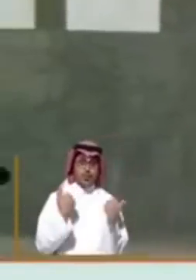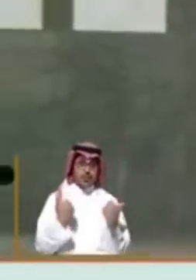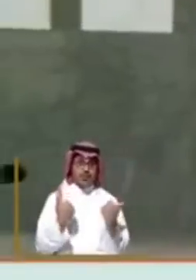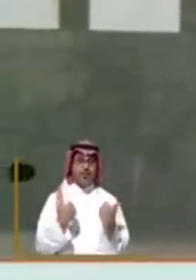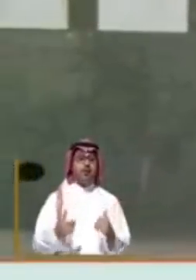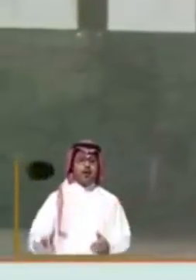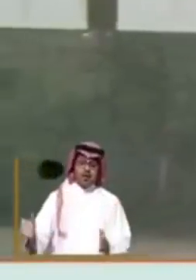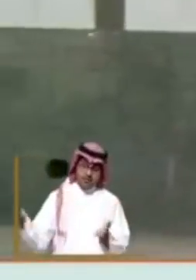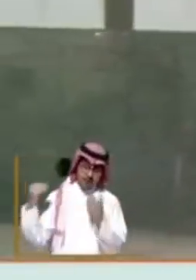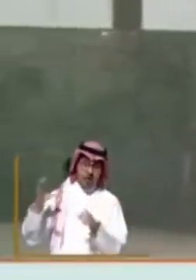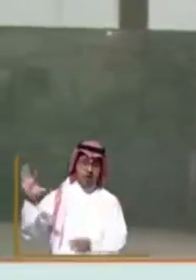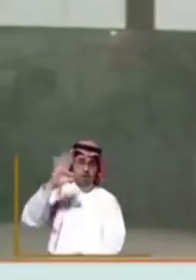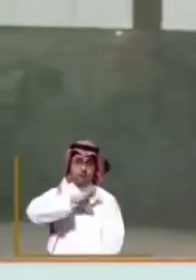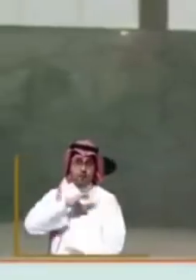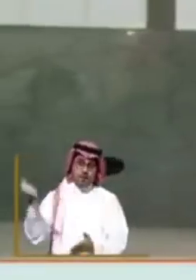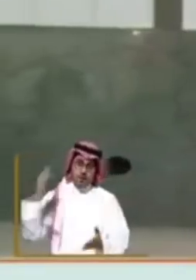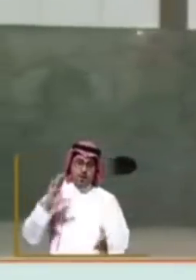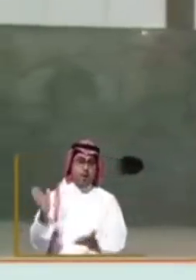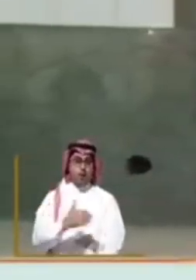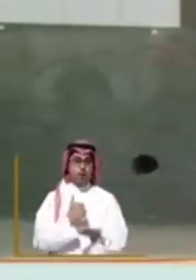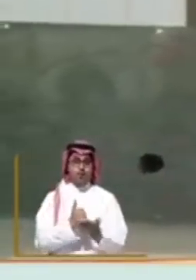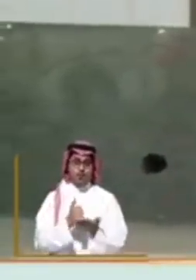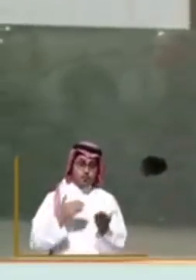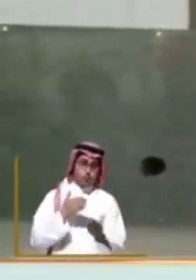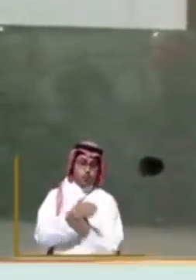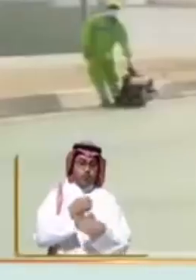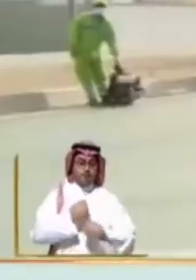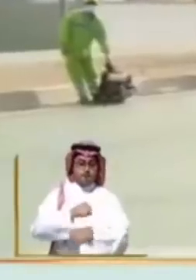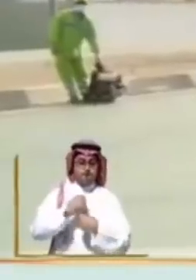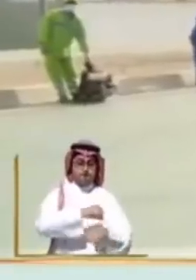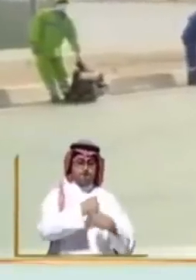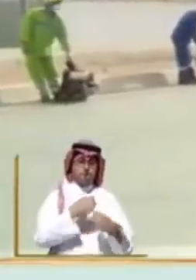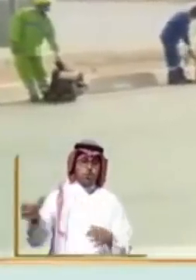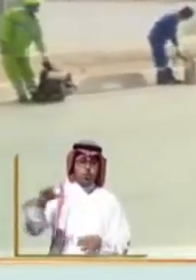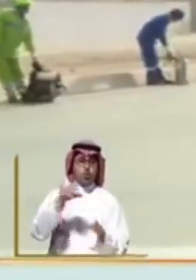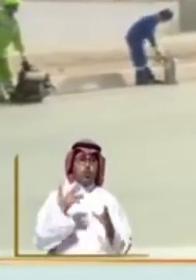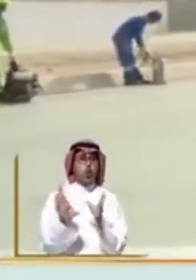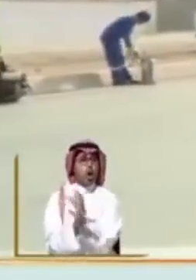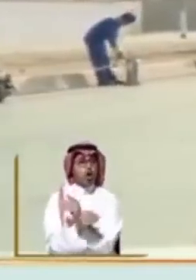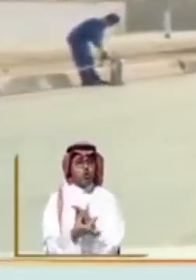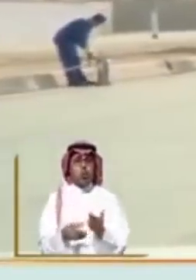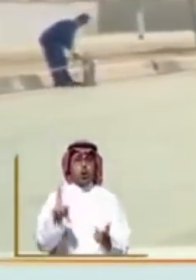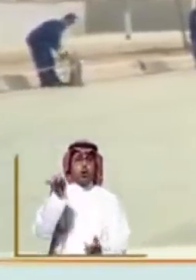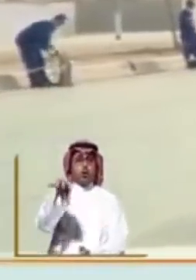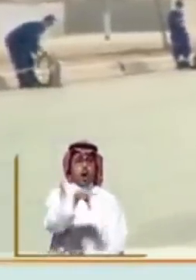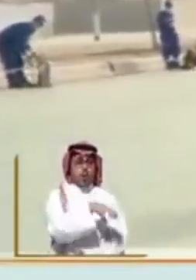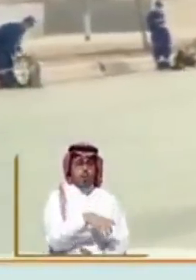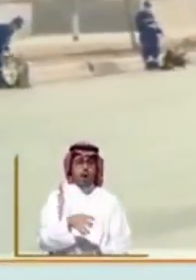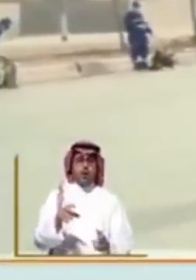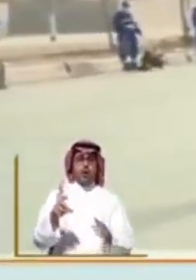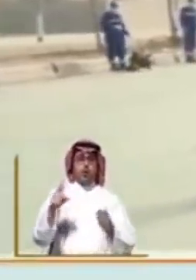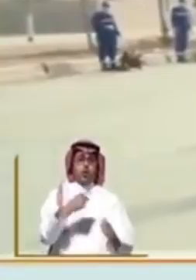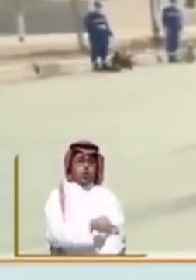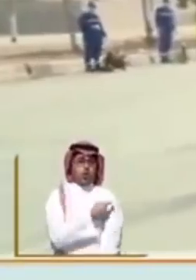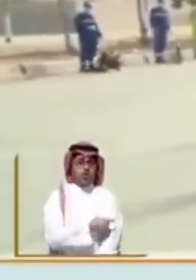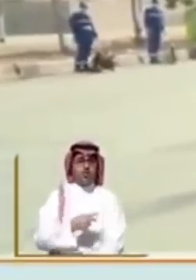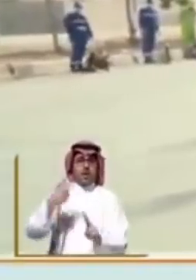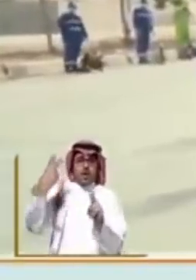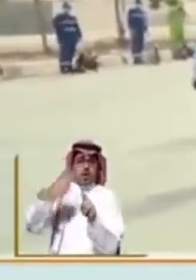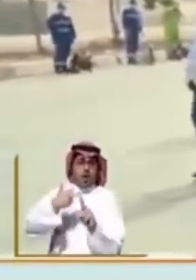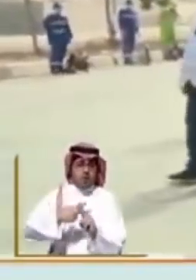العامة والطرقات، إضافة إلى تكثيف العمل في أسواق النفع العام والمواقع المحيطة بالمستشفيات